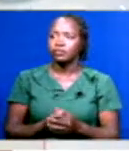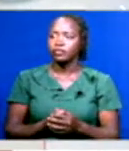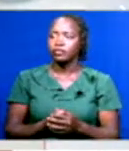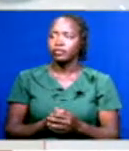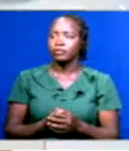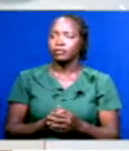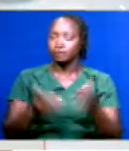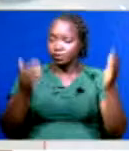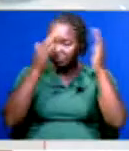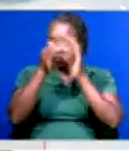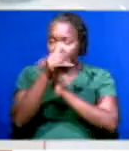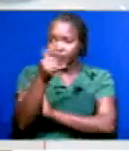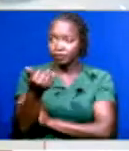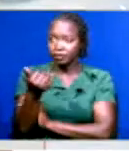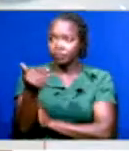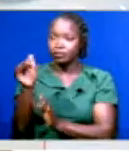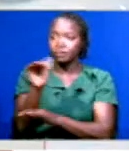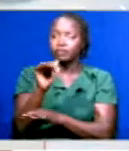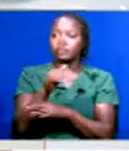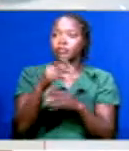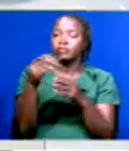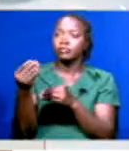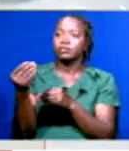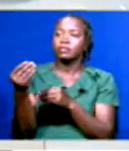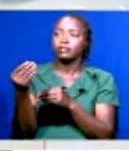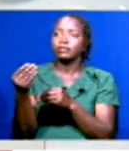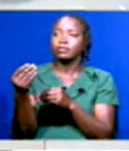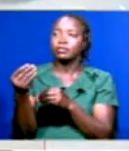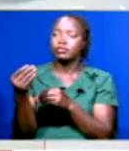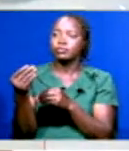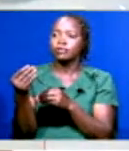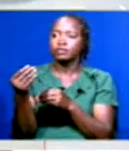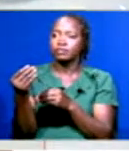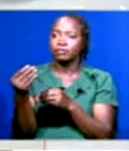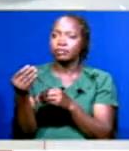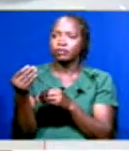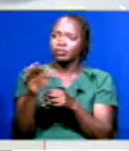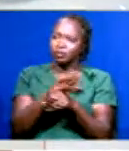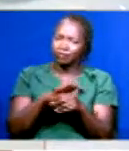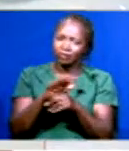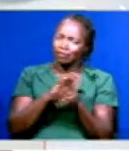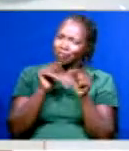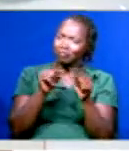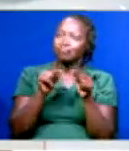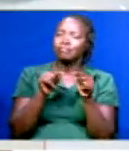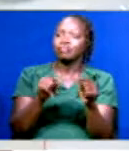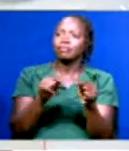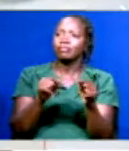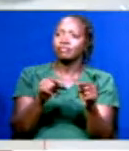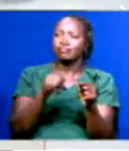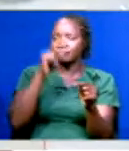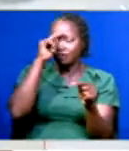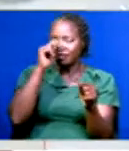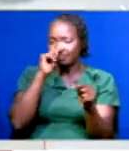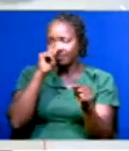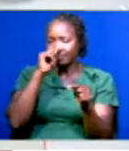na wengine tukawaomba waende huko, kwa sababu hapo ndio ilikuwa imejaa uchochezi na fitina na